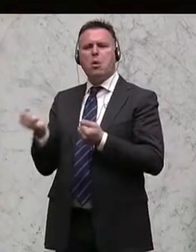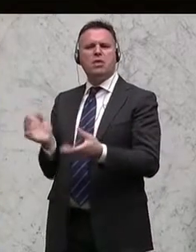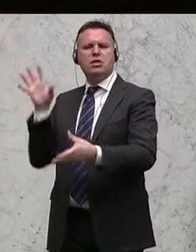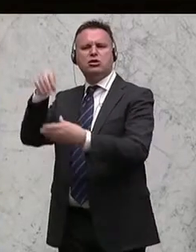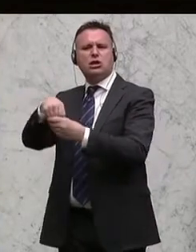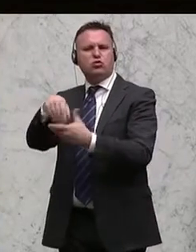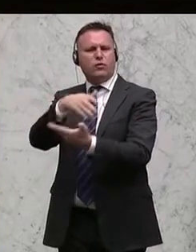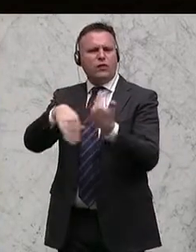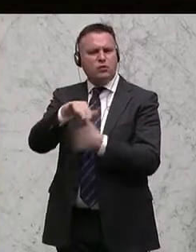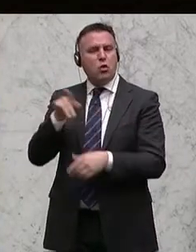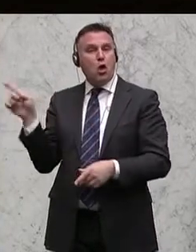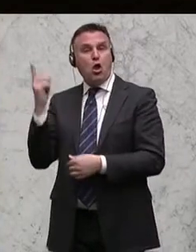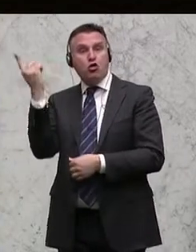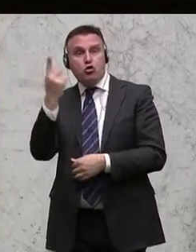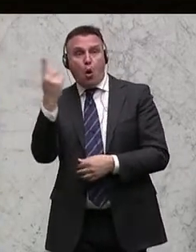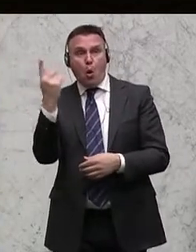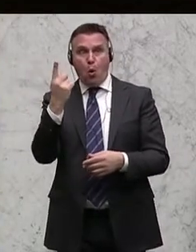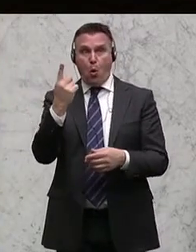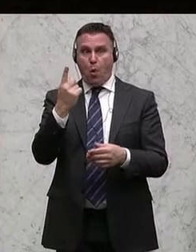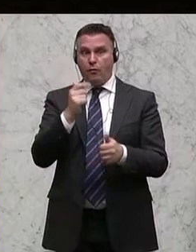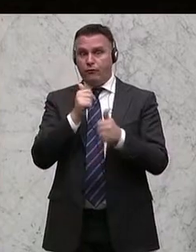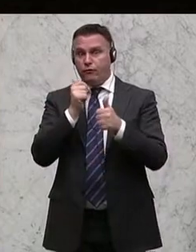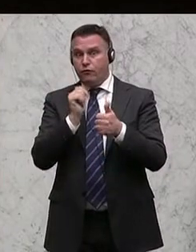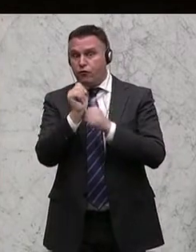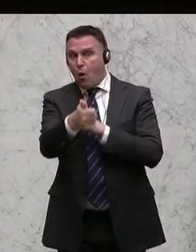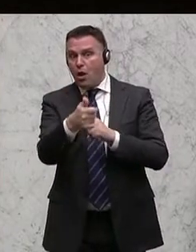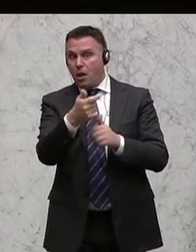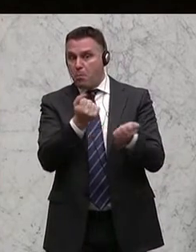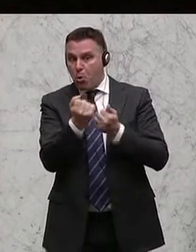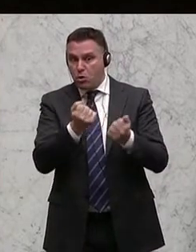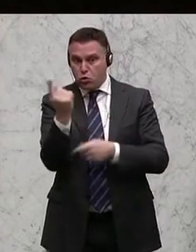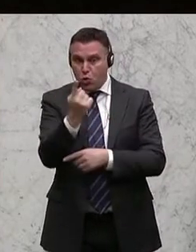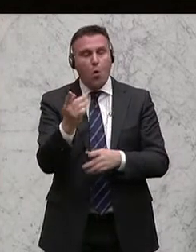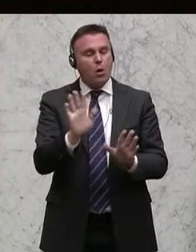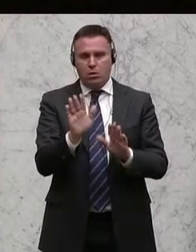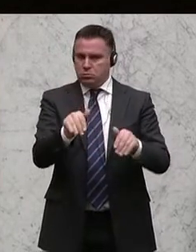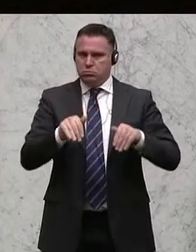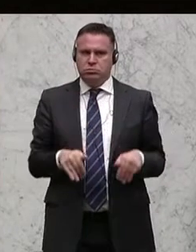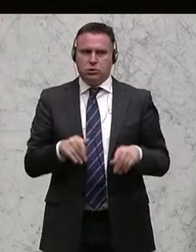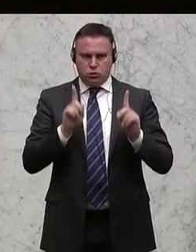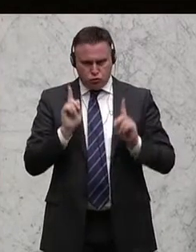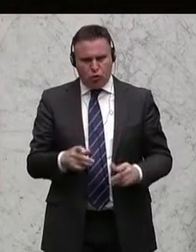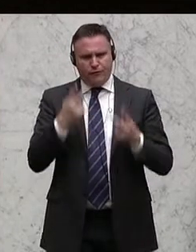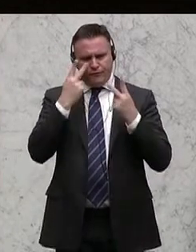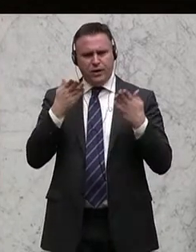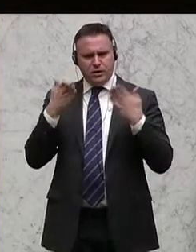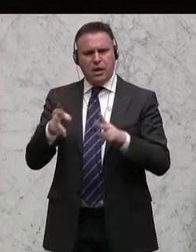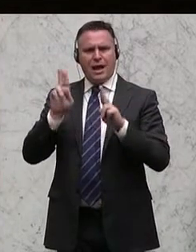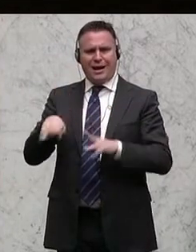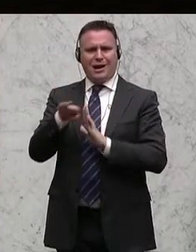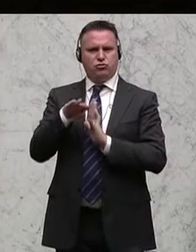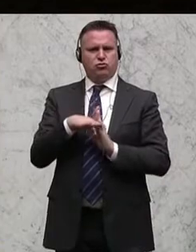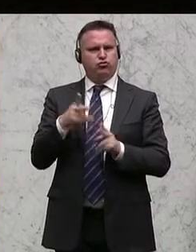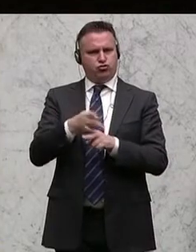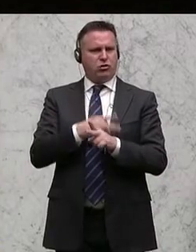und möglicher Drohungen mit politischen Folgen zu agieren hat, sollte uns heilig wichtig sein und sollte